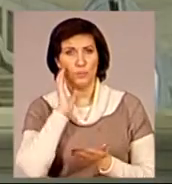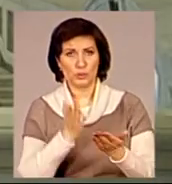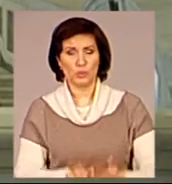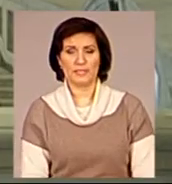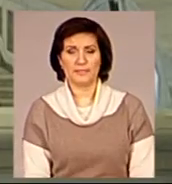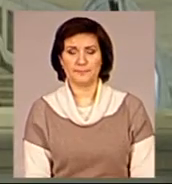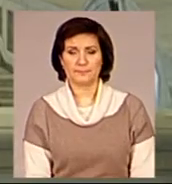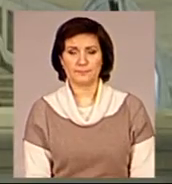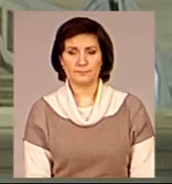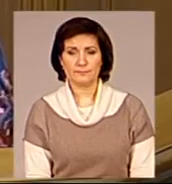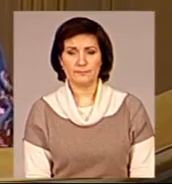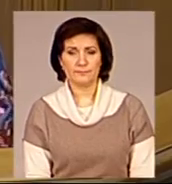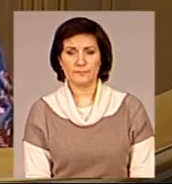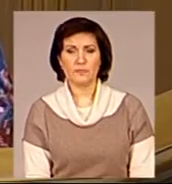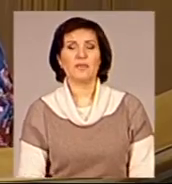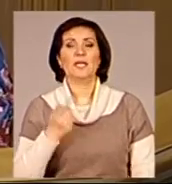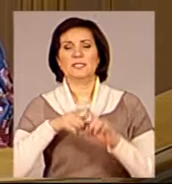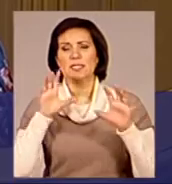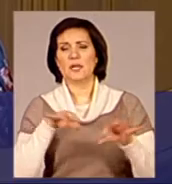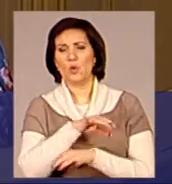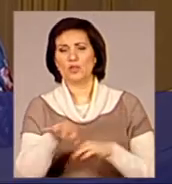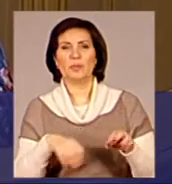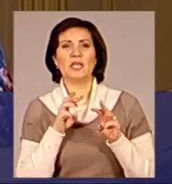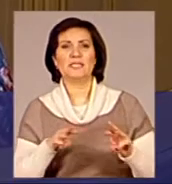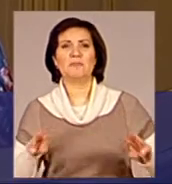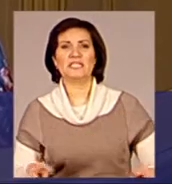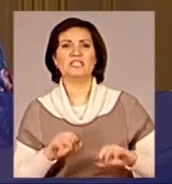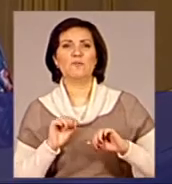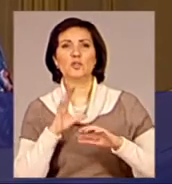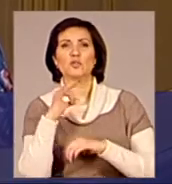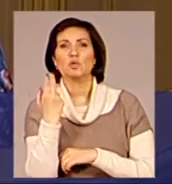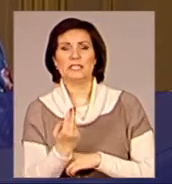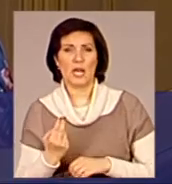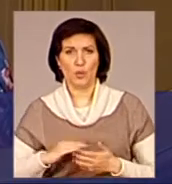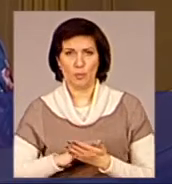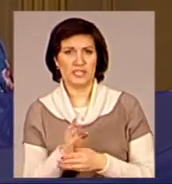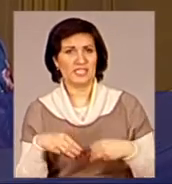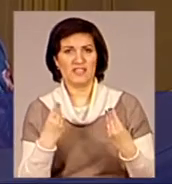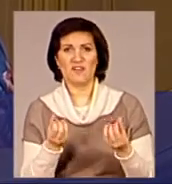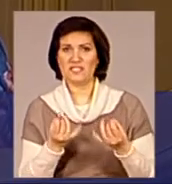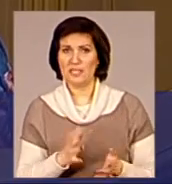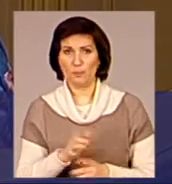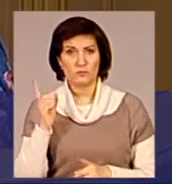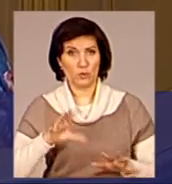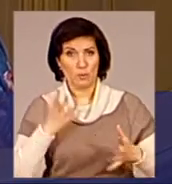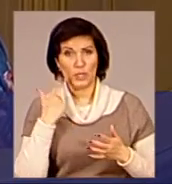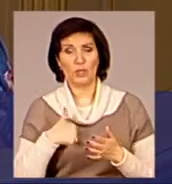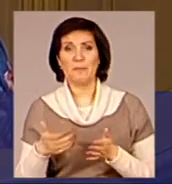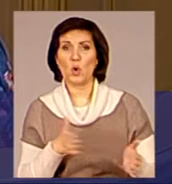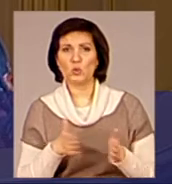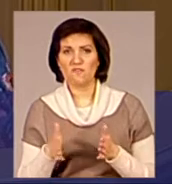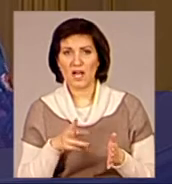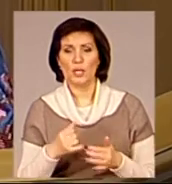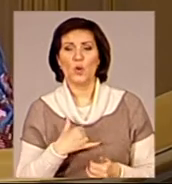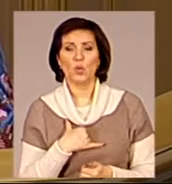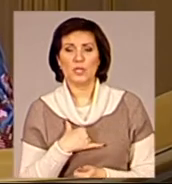послухати. Цей законопроект Міністерством соціальної політики давався непросто. На той момент, коли ми його готували,